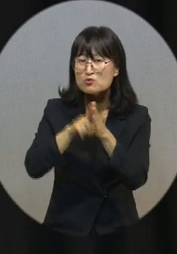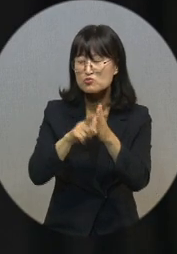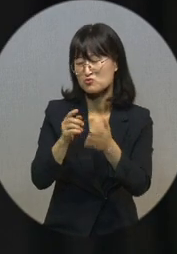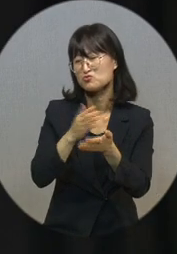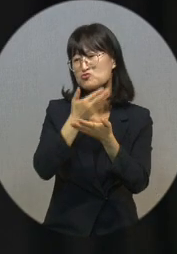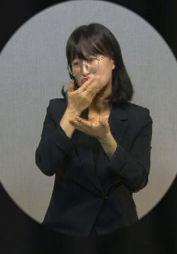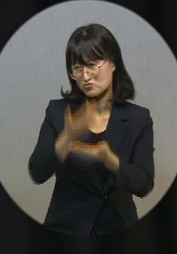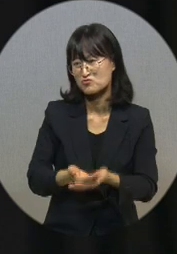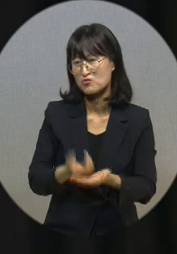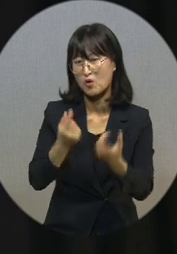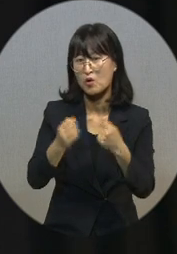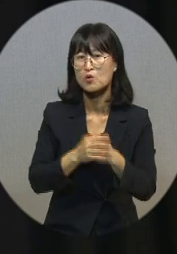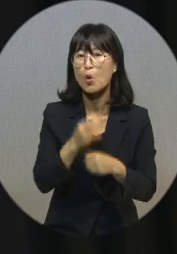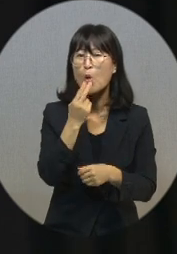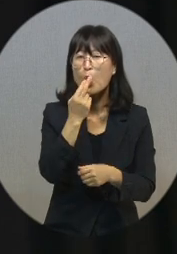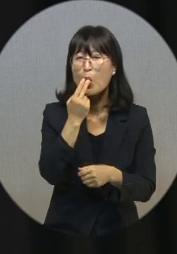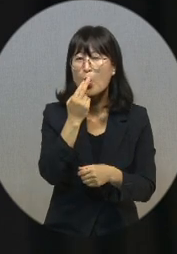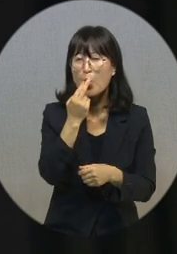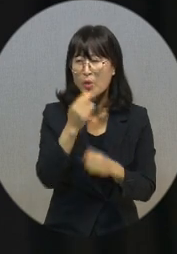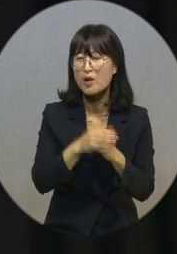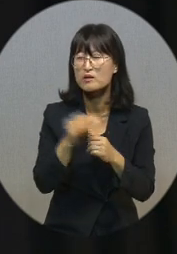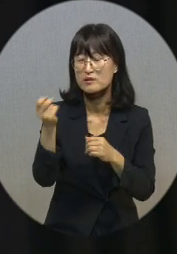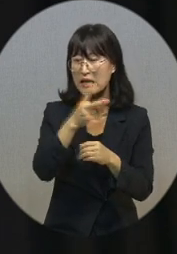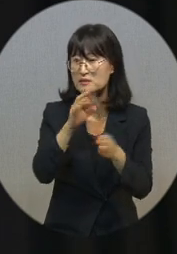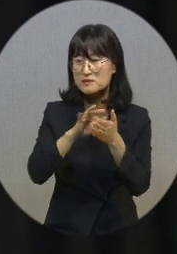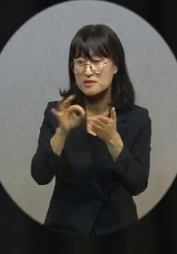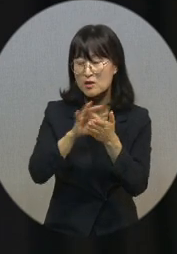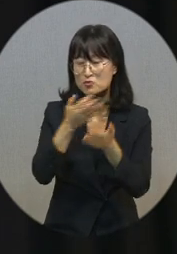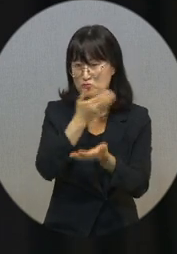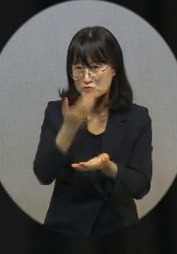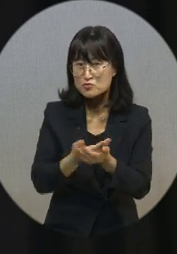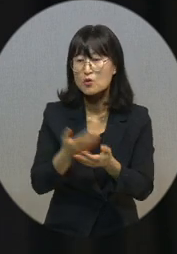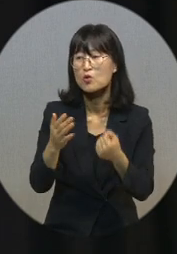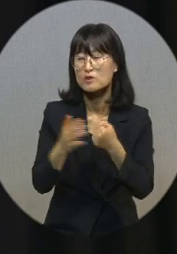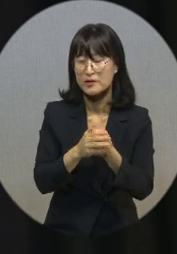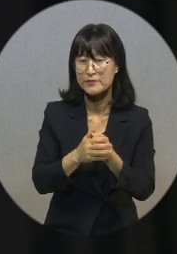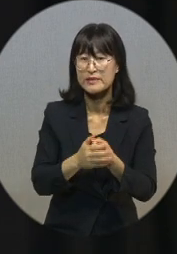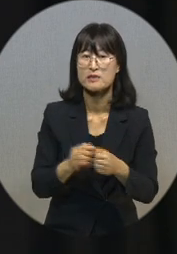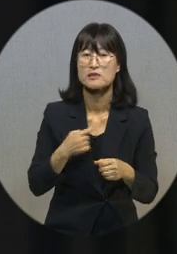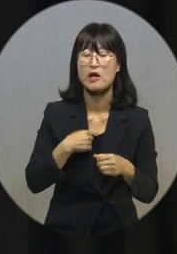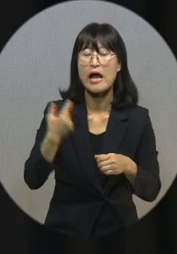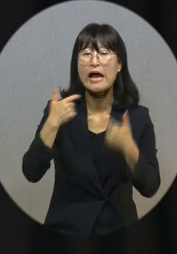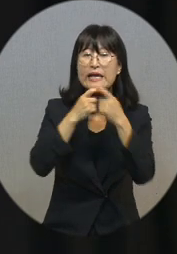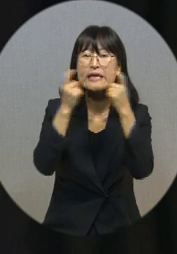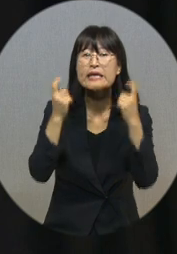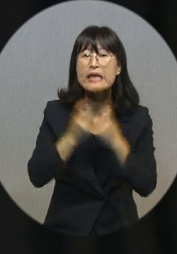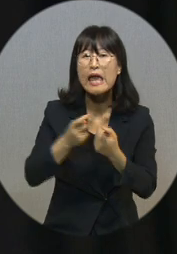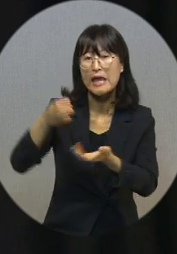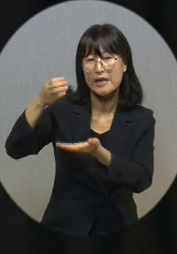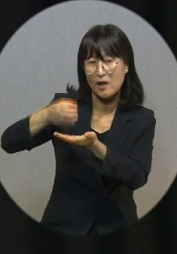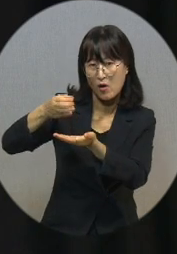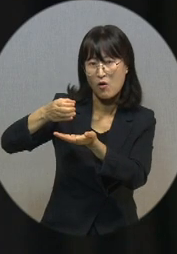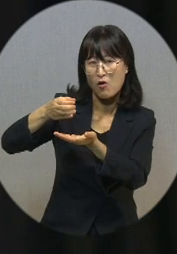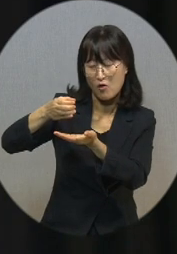부분이고 플라스틱 재활용 중요하지 않습니까? 그래서 텀블러에 저는 물을 항상 챙겨 다니면서